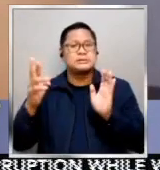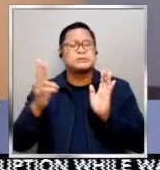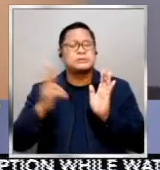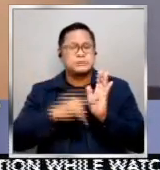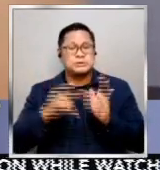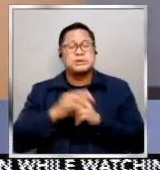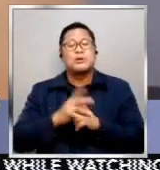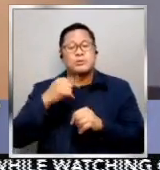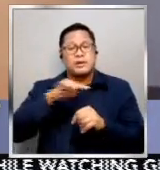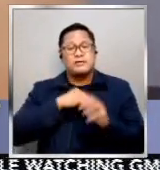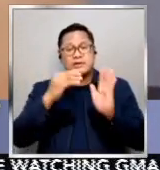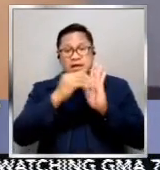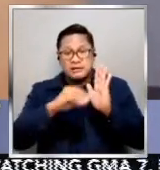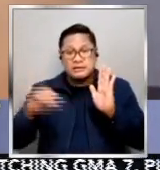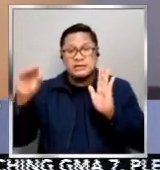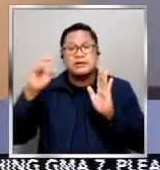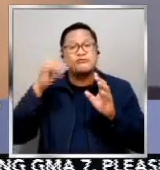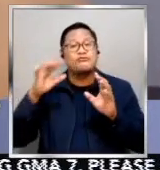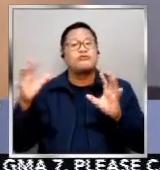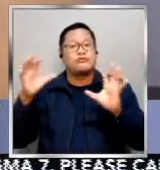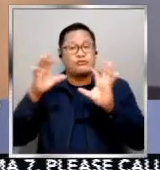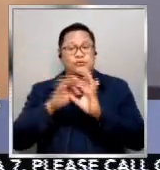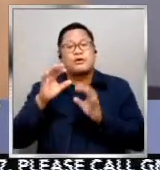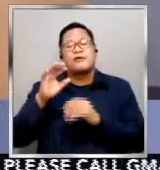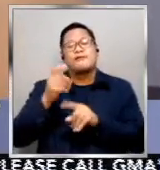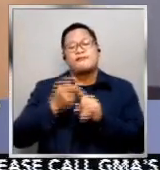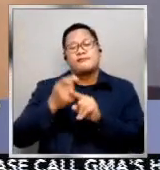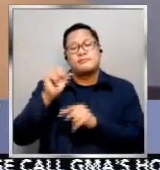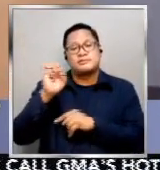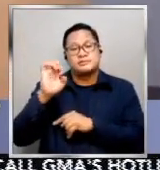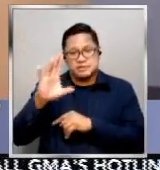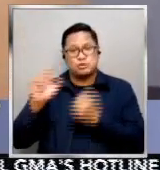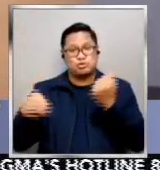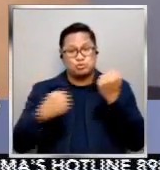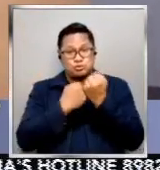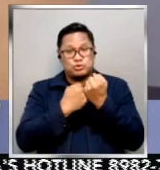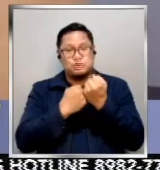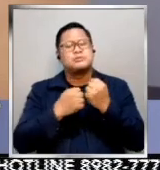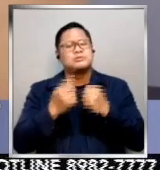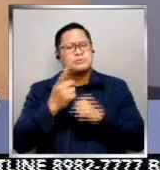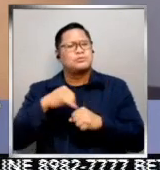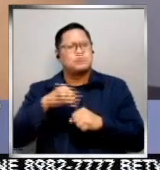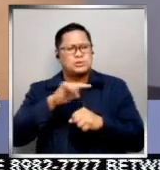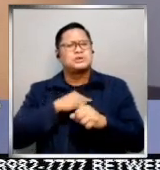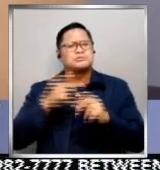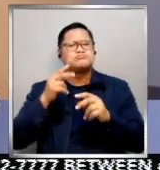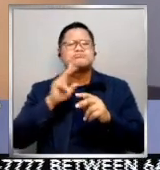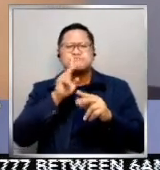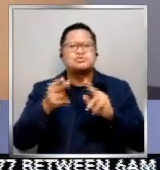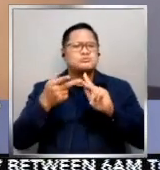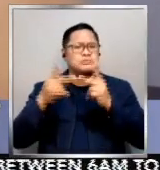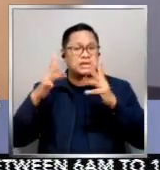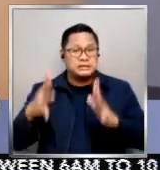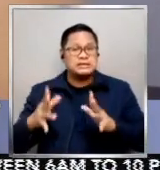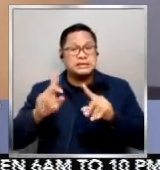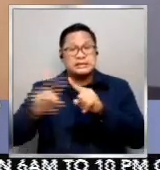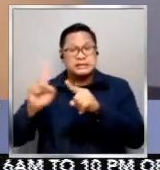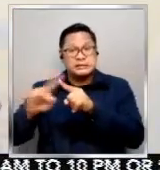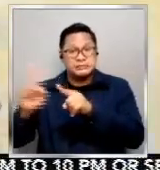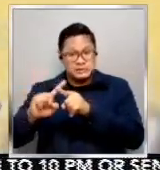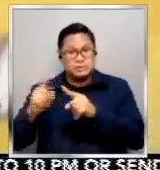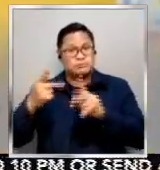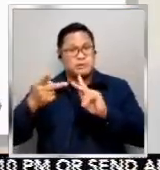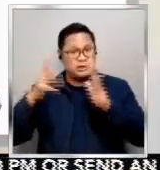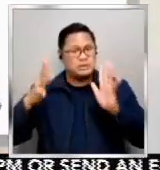articles of incorporation from SEC to back it up. We assure our partners and other stakeholders that we are legitimate